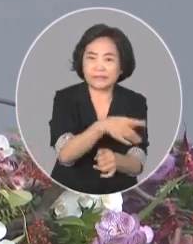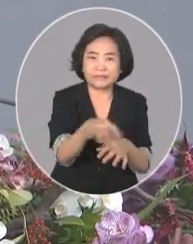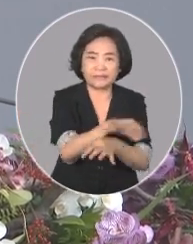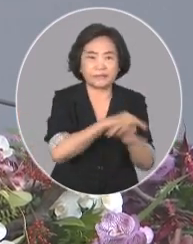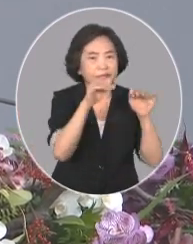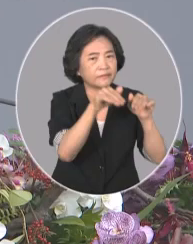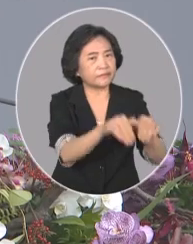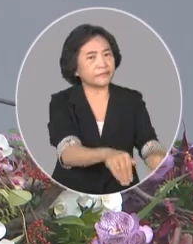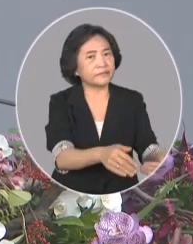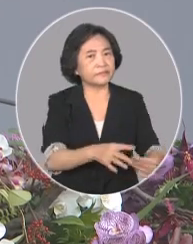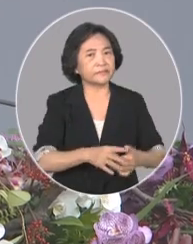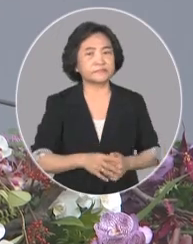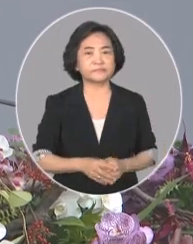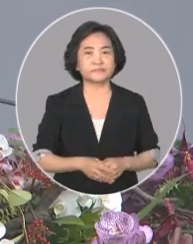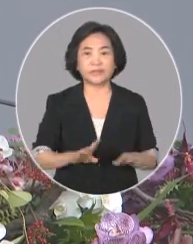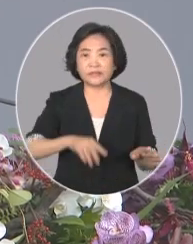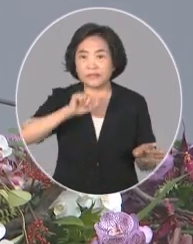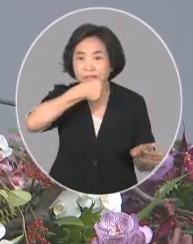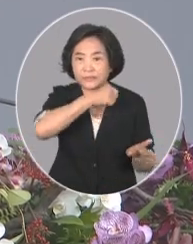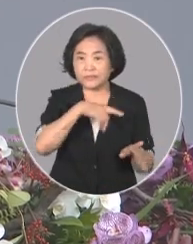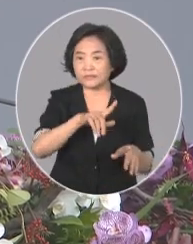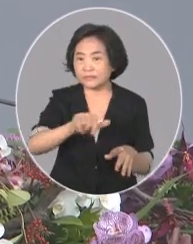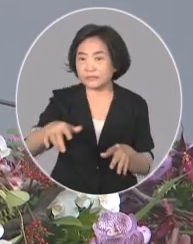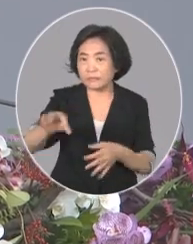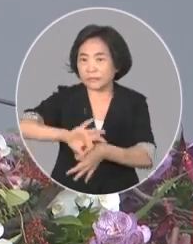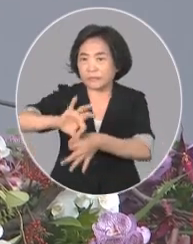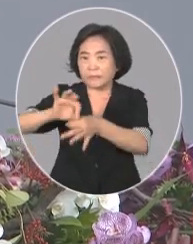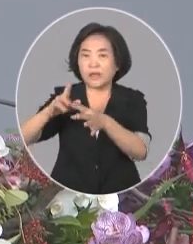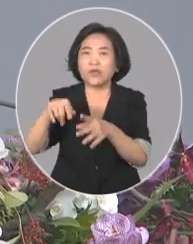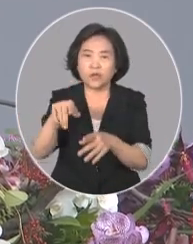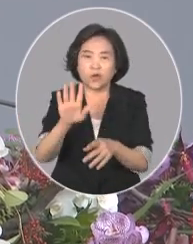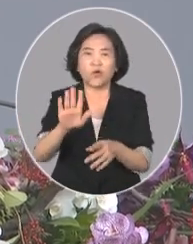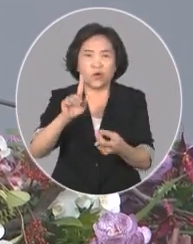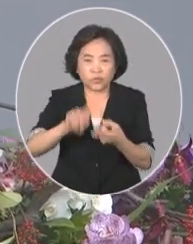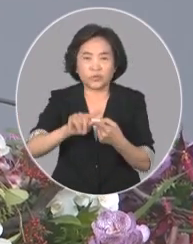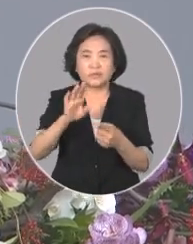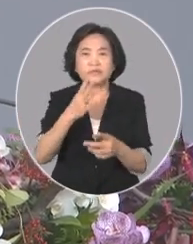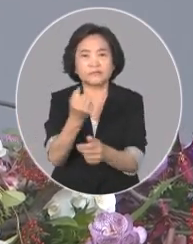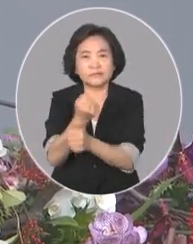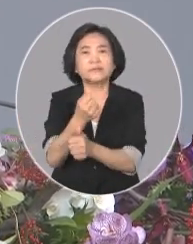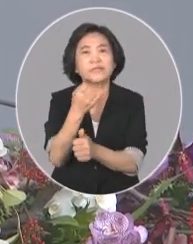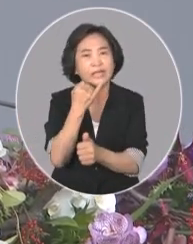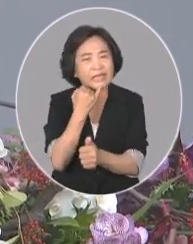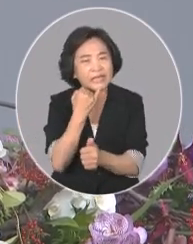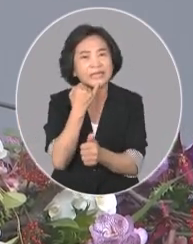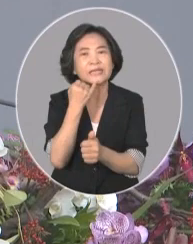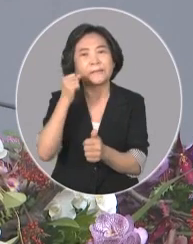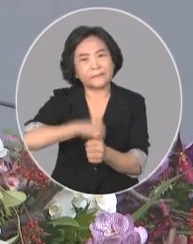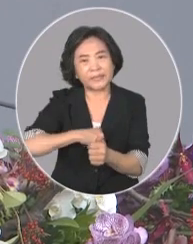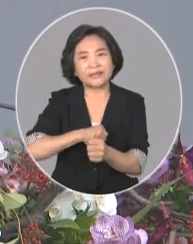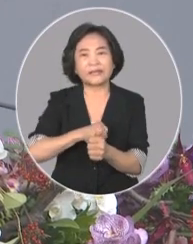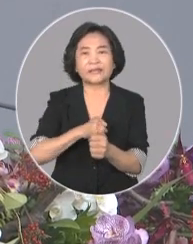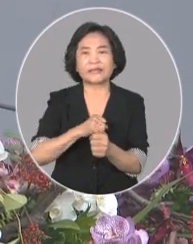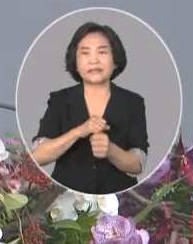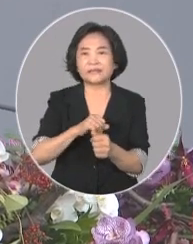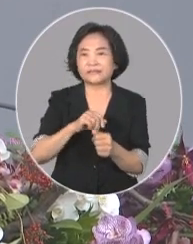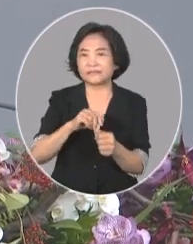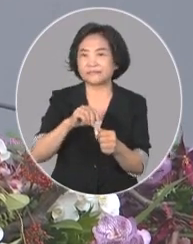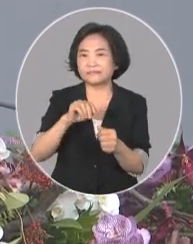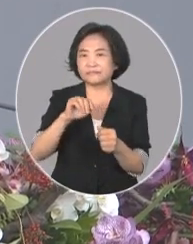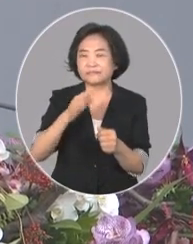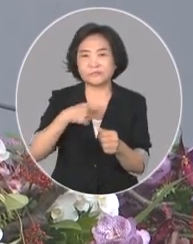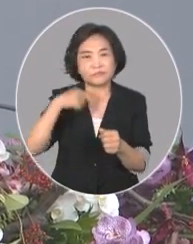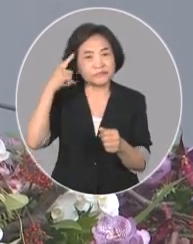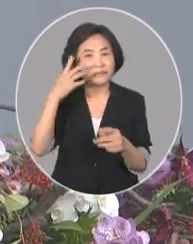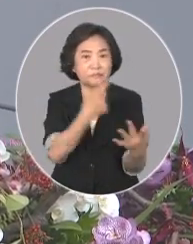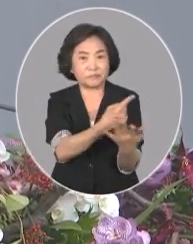อยแม้ตอนนี้เศรษฐกิจไต้หวันยังอยู่ในสถานะที่ยังควบคุมได้แต่พวกเราก็ต้องร่วมมือเพื่อรับมือกับสภาวะเศรษฐกิจถดถอย